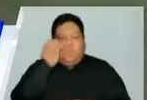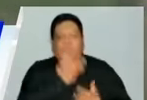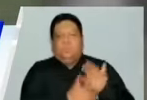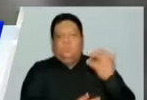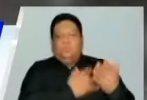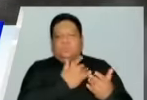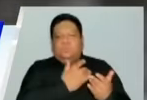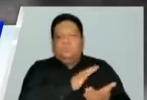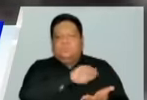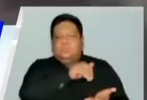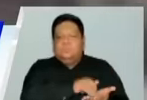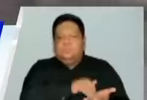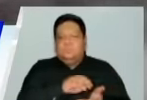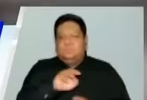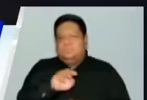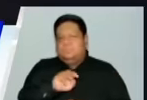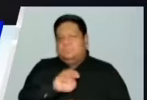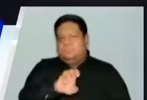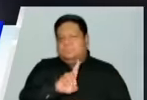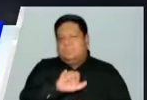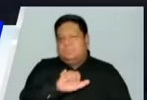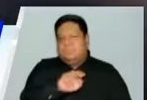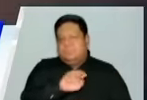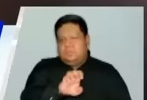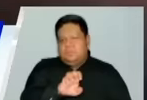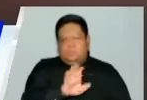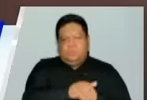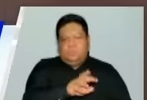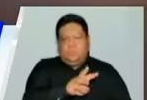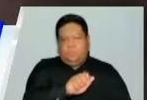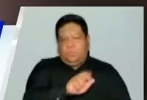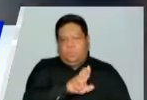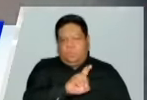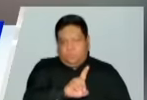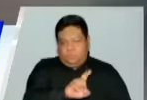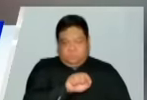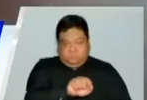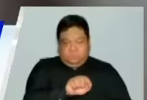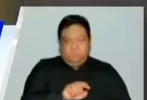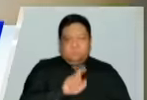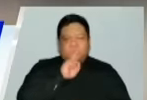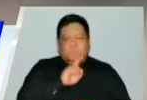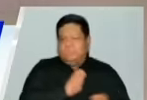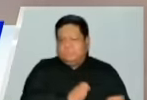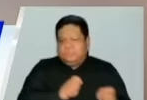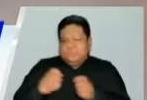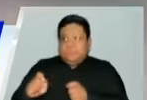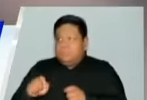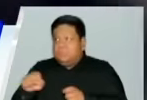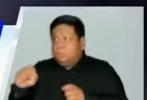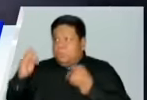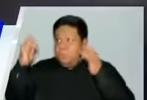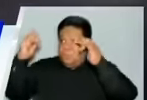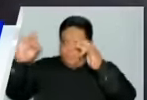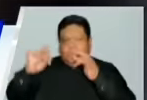o open area sa loob ng main building. Napuno pati ang open space sa harap ng ospital sa Taft Avenue.